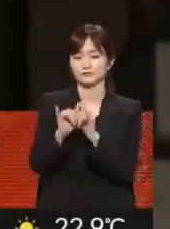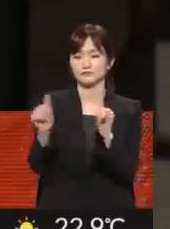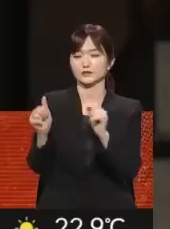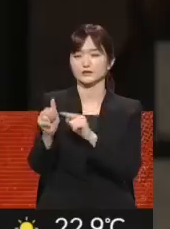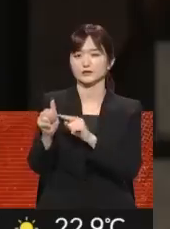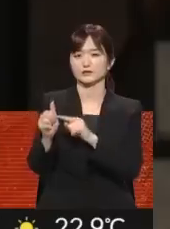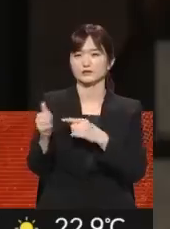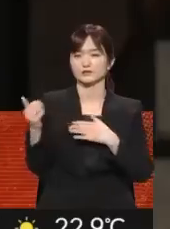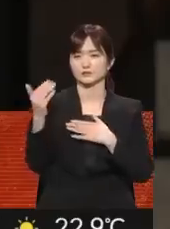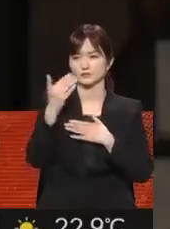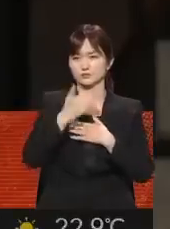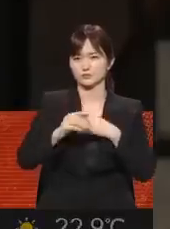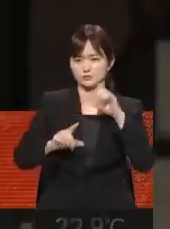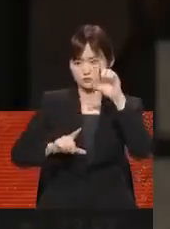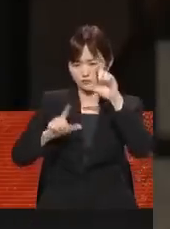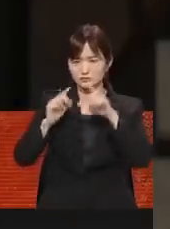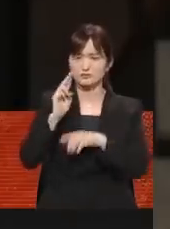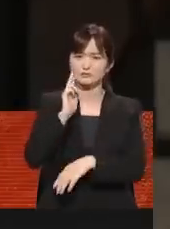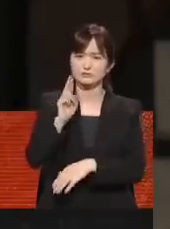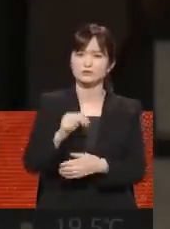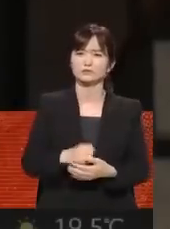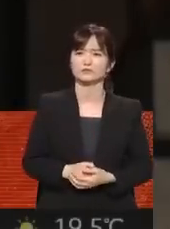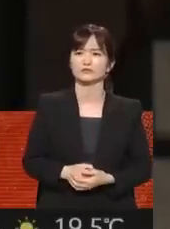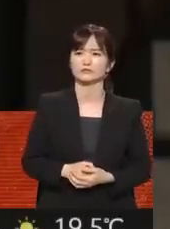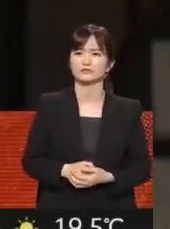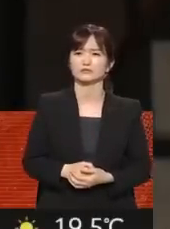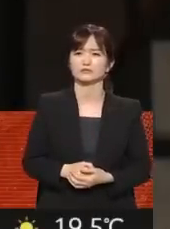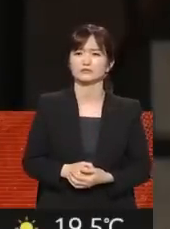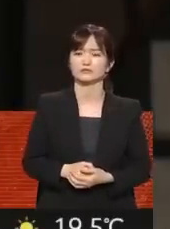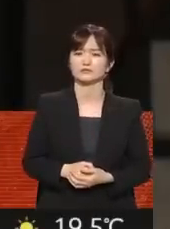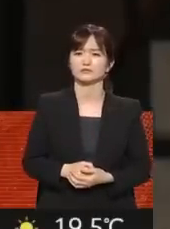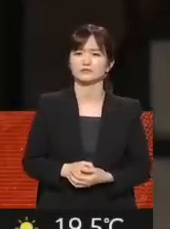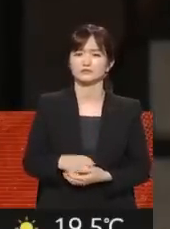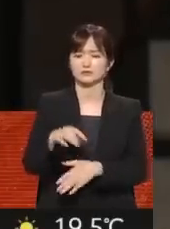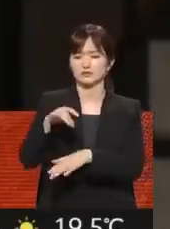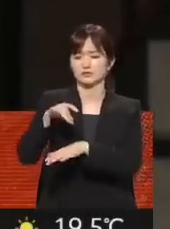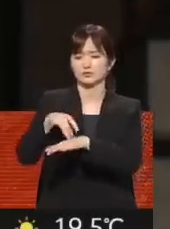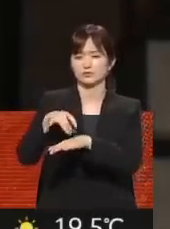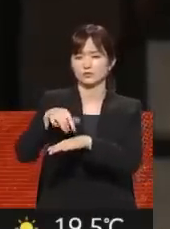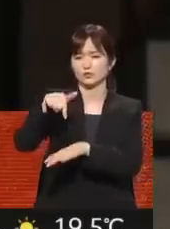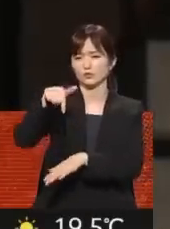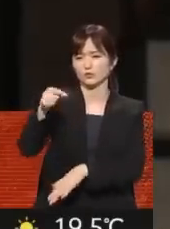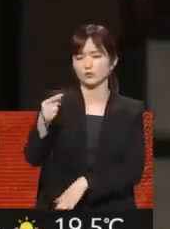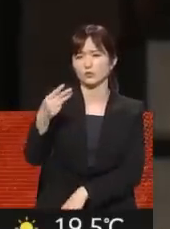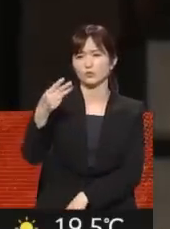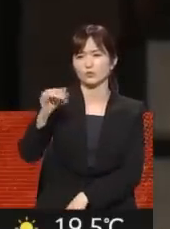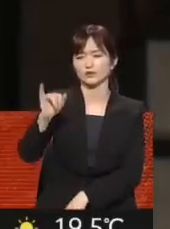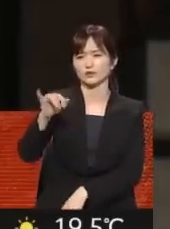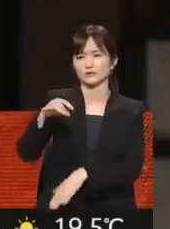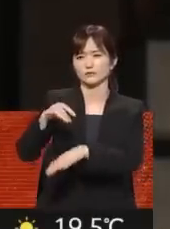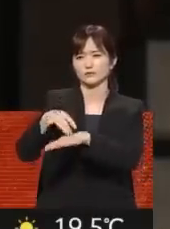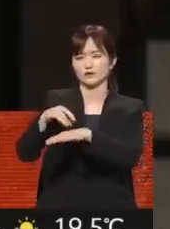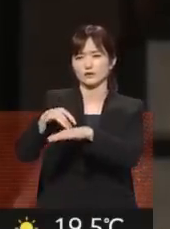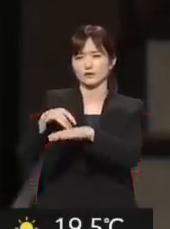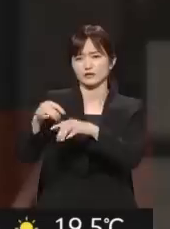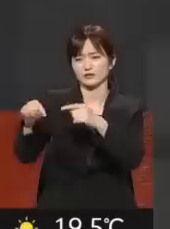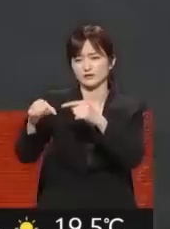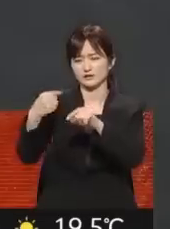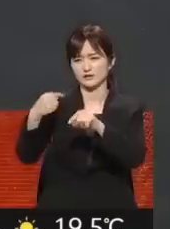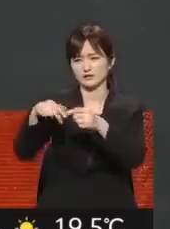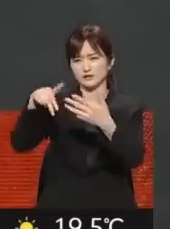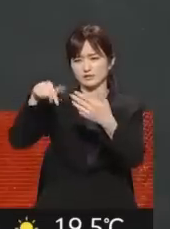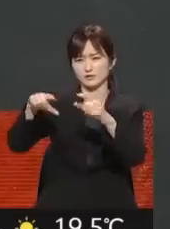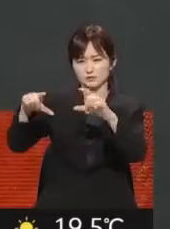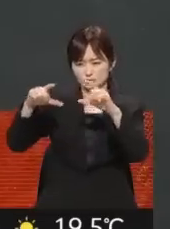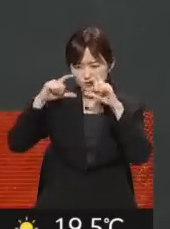상당히 심각을 했다라고 합니다 그래서 꼬리뼈 골절로 8주 진단 그리고 손에 인대가 이렇게 끊어지고